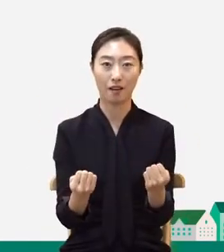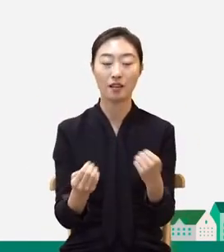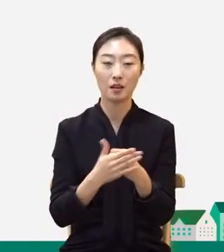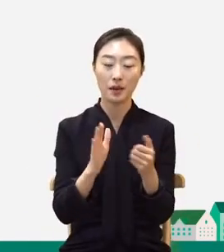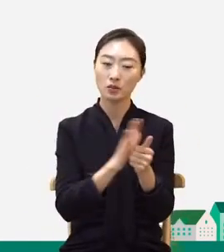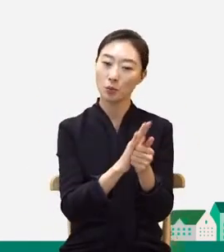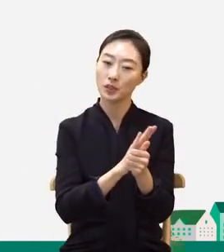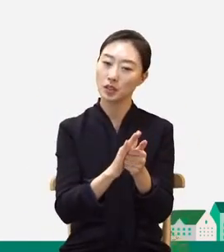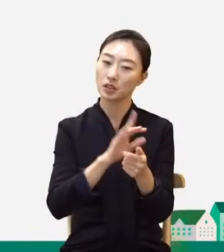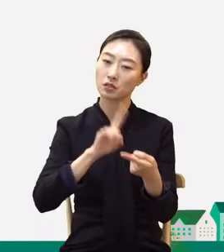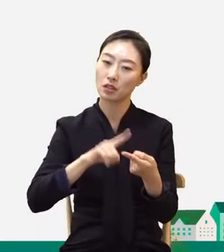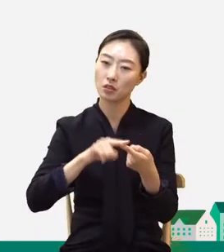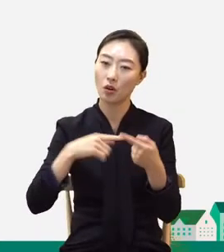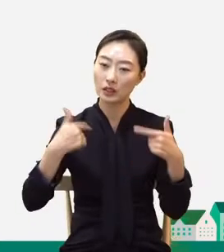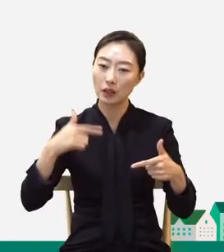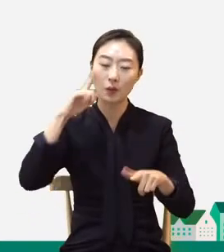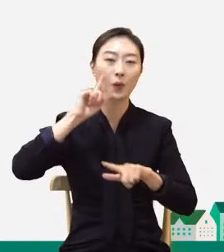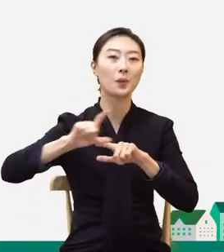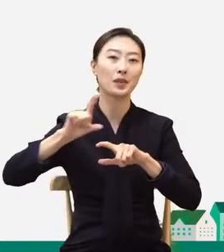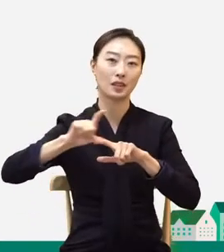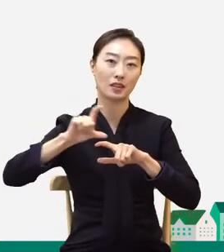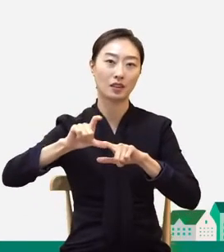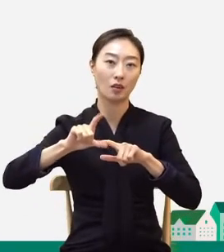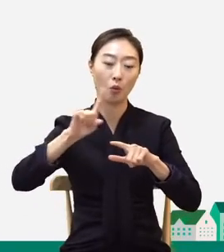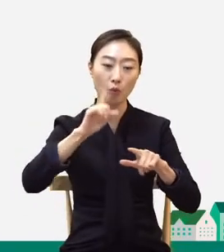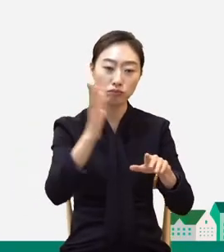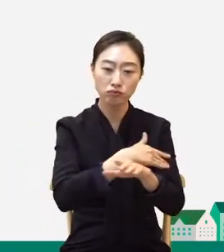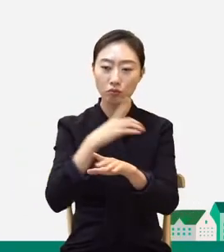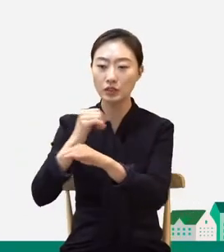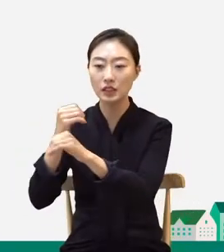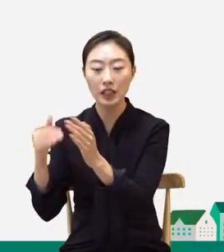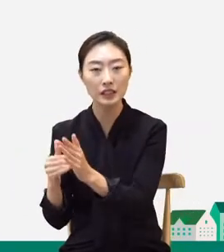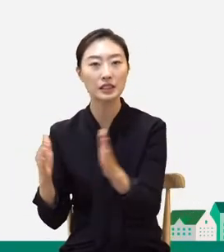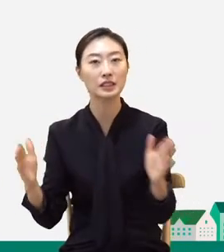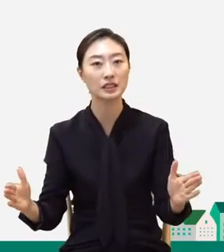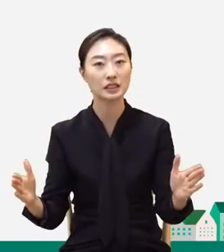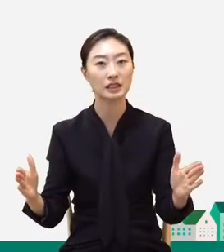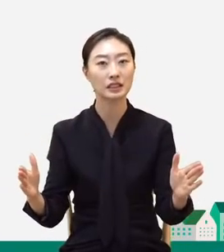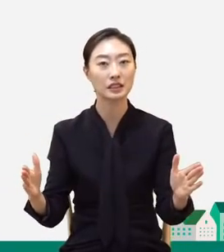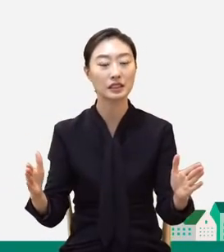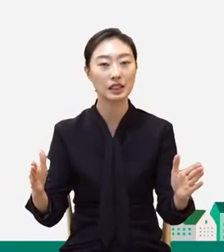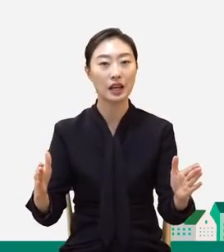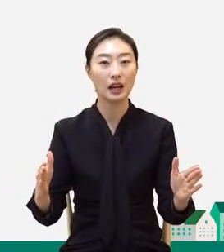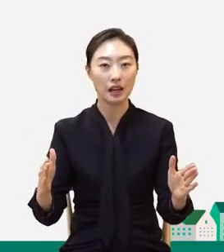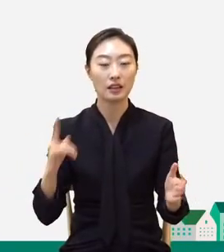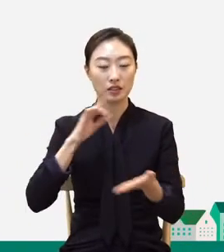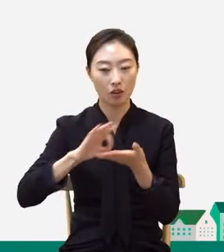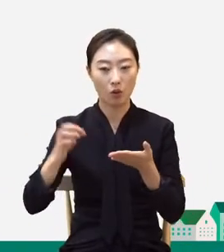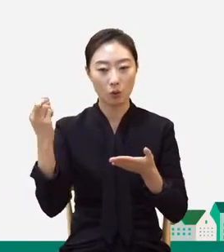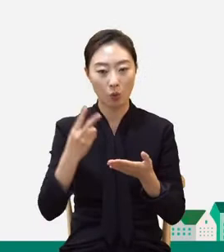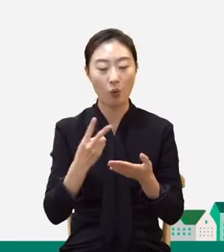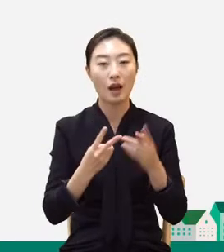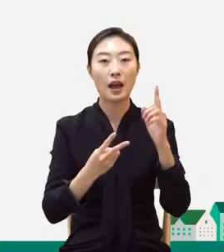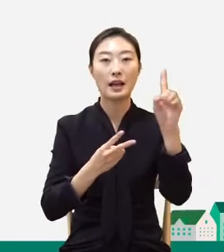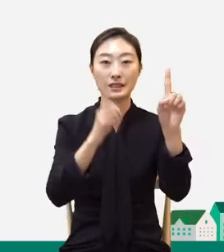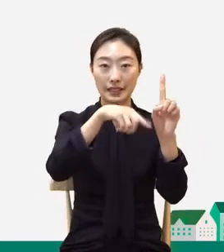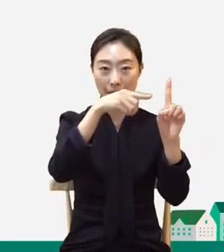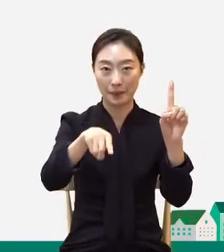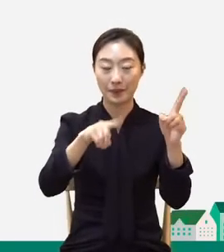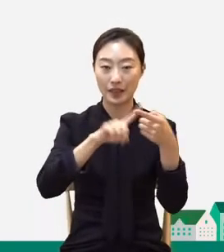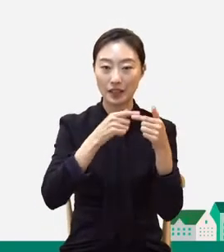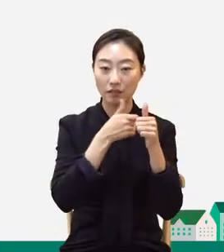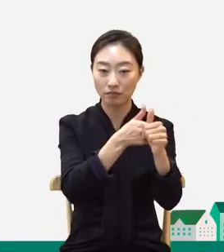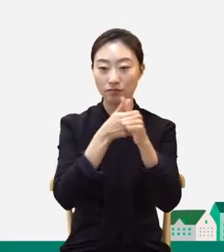범위에 대해서 좀 고민이 들었고, 그래서 이제 퍼스널 접근법을 사용한 것은 입주자 집단 중에서 치매